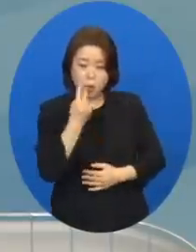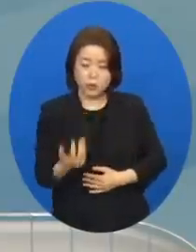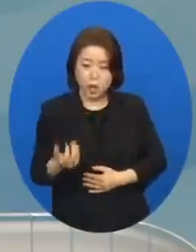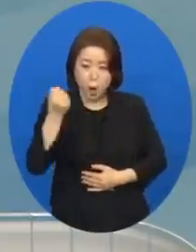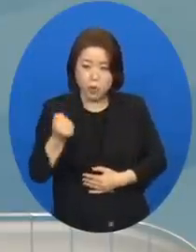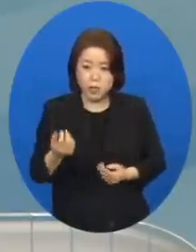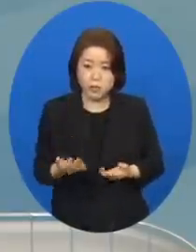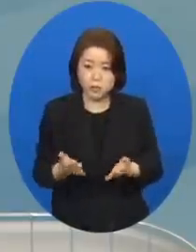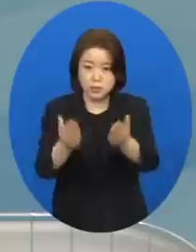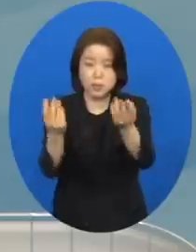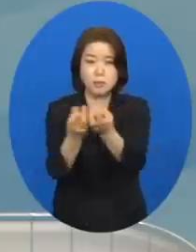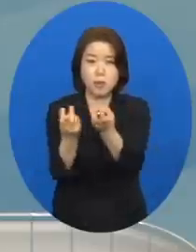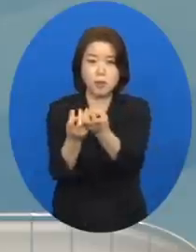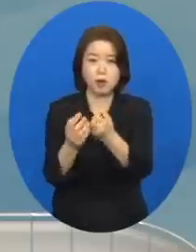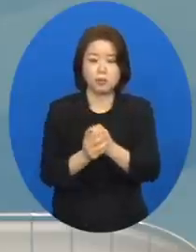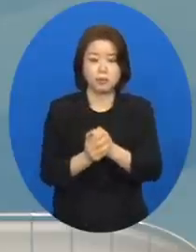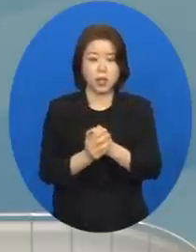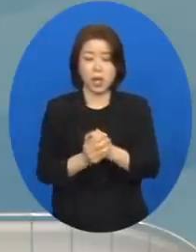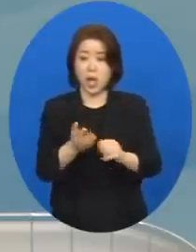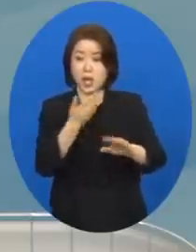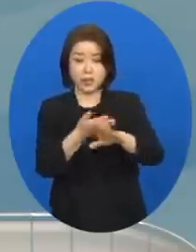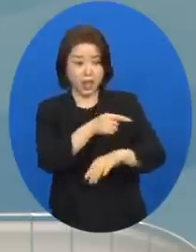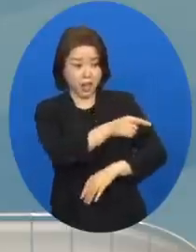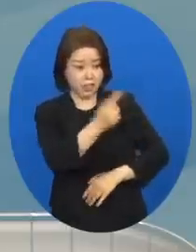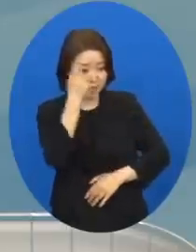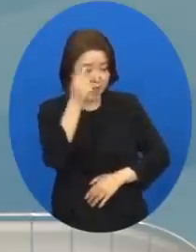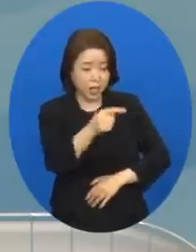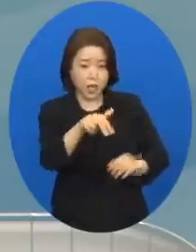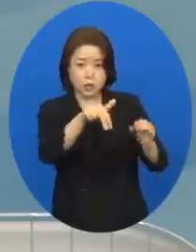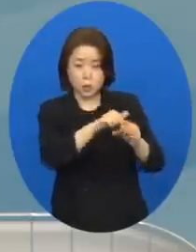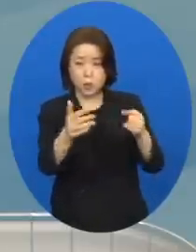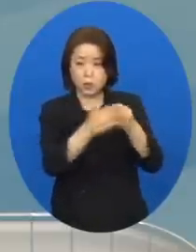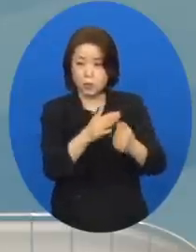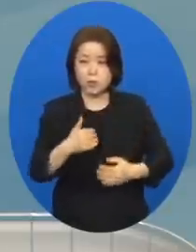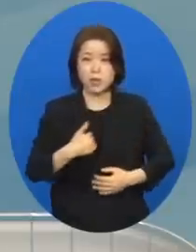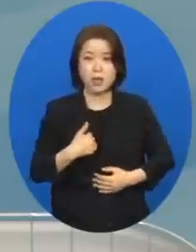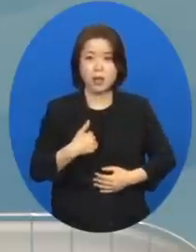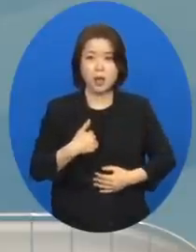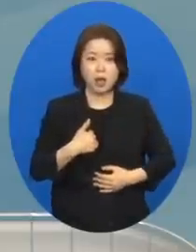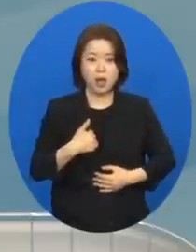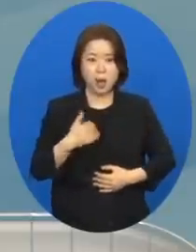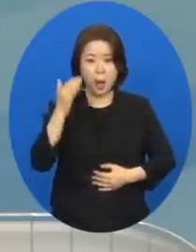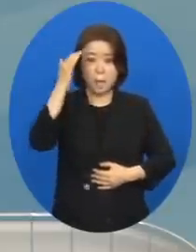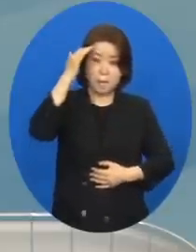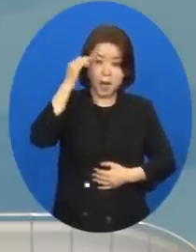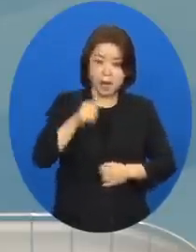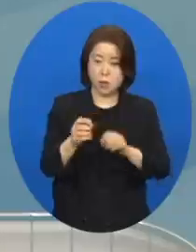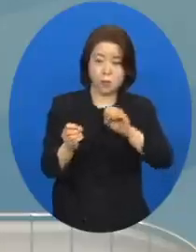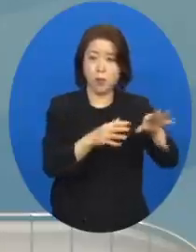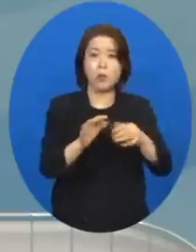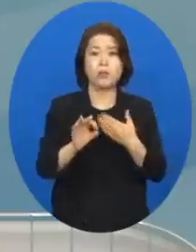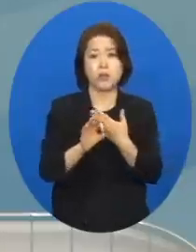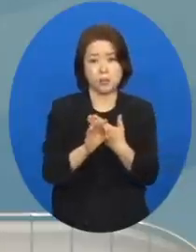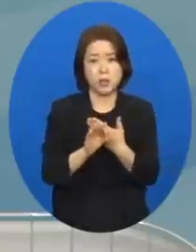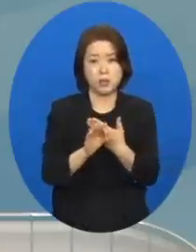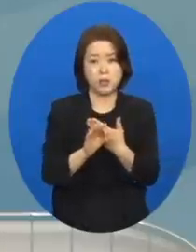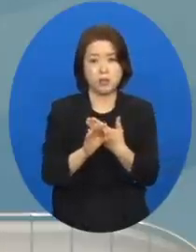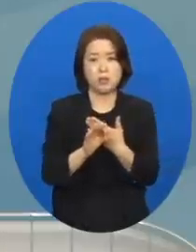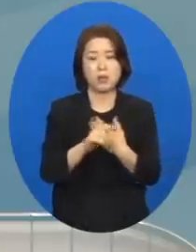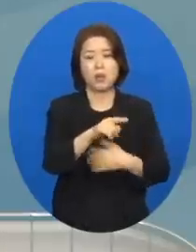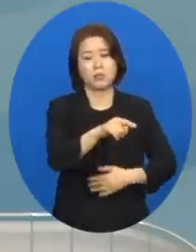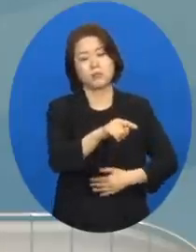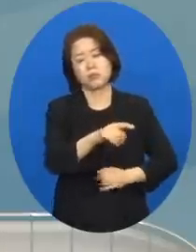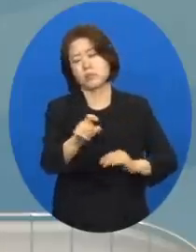길을 그 어떤 다른 사상이나 종교 때문에 내가 놓쳤다면 그건